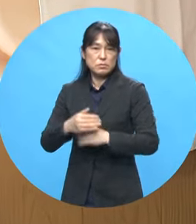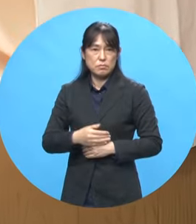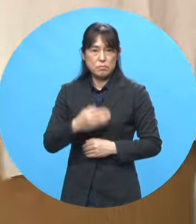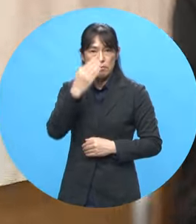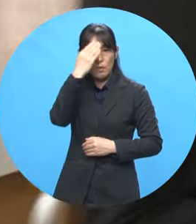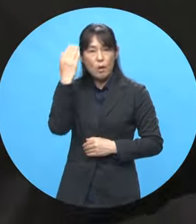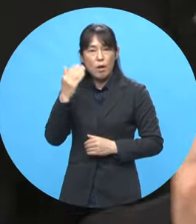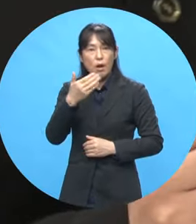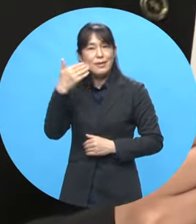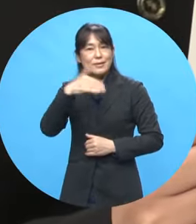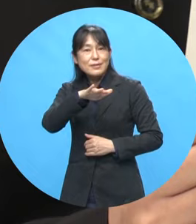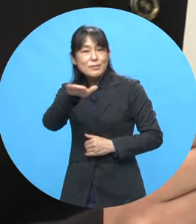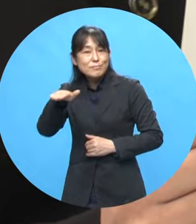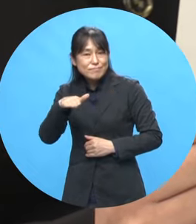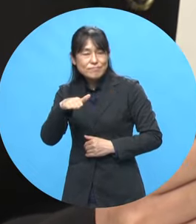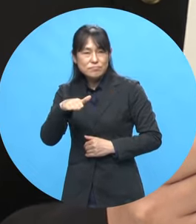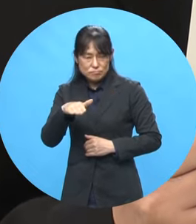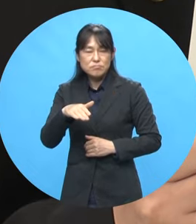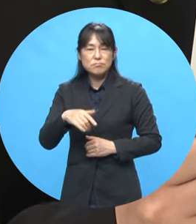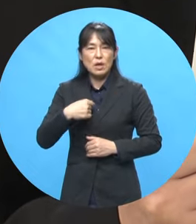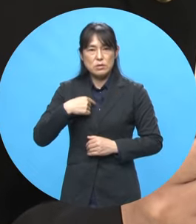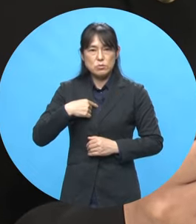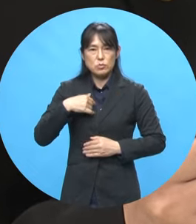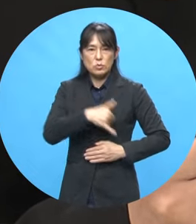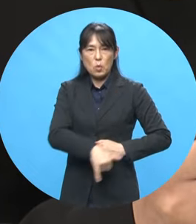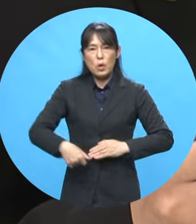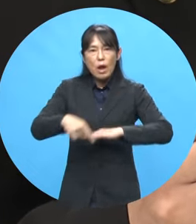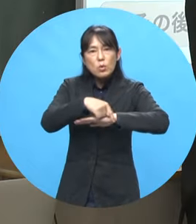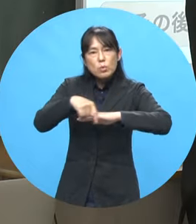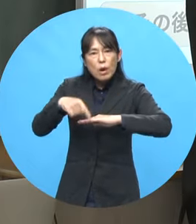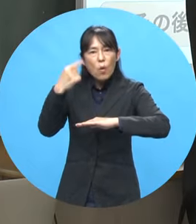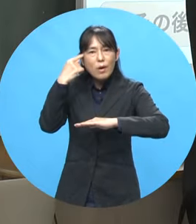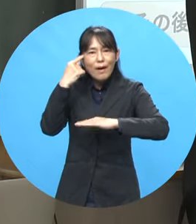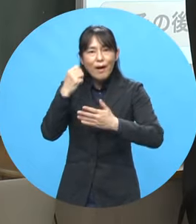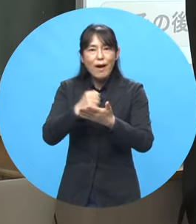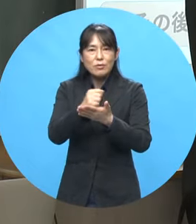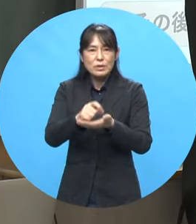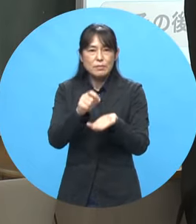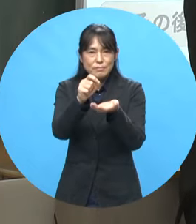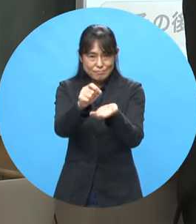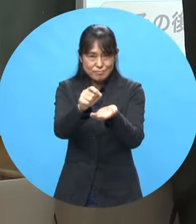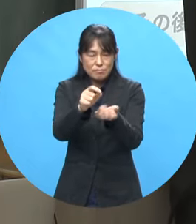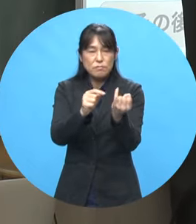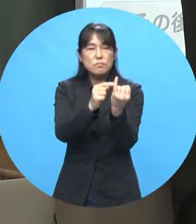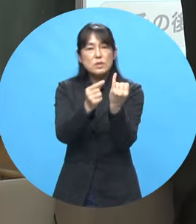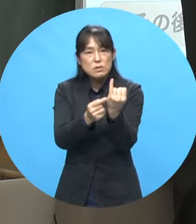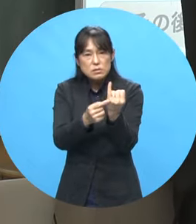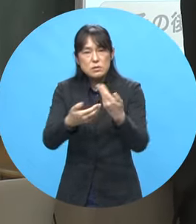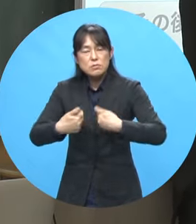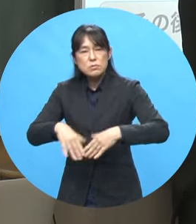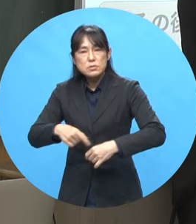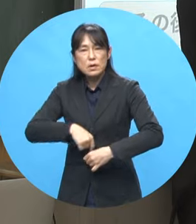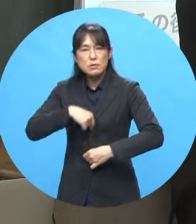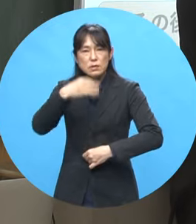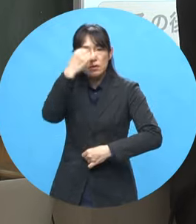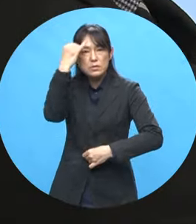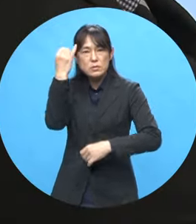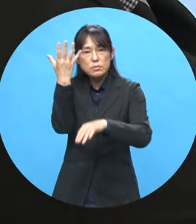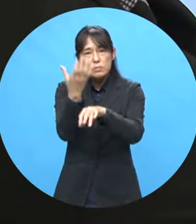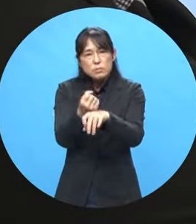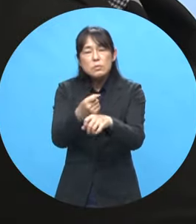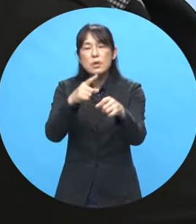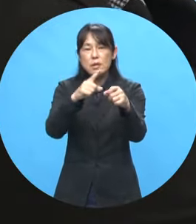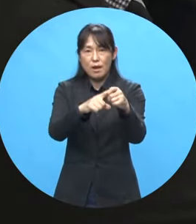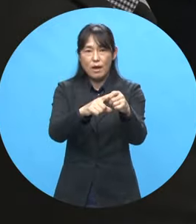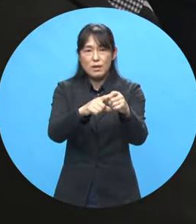代に早い時期から自分のライフプランを考える機会を設け、妊娠や出産への正しい知識を身につけてもら